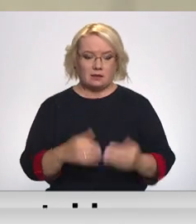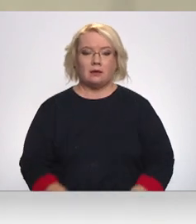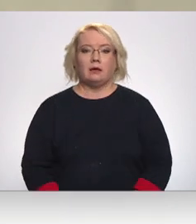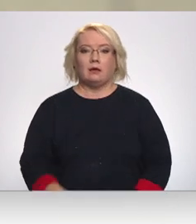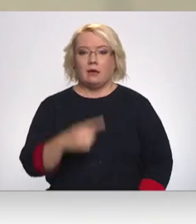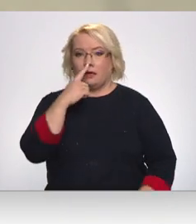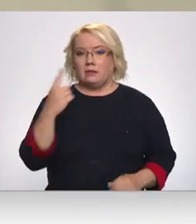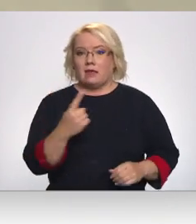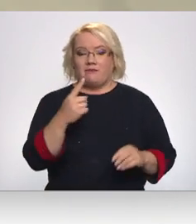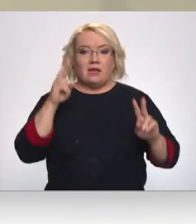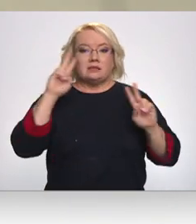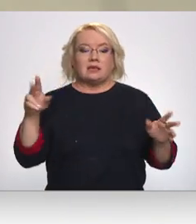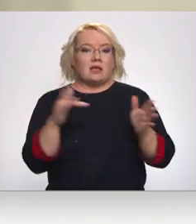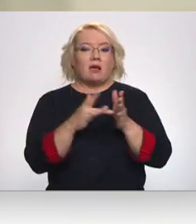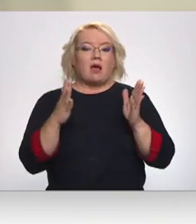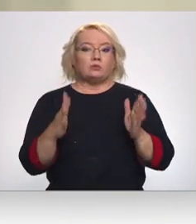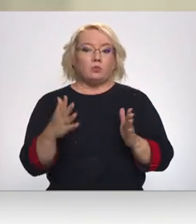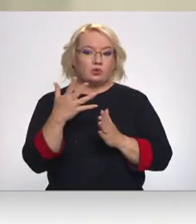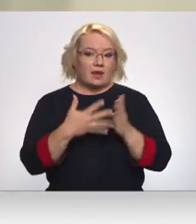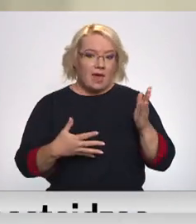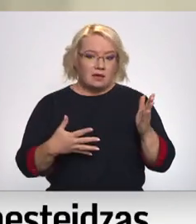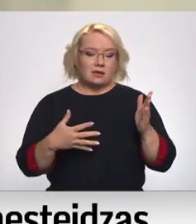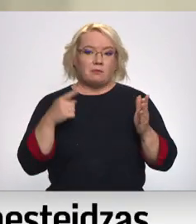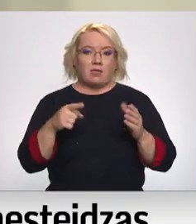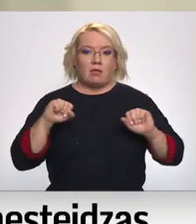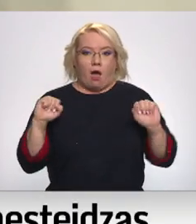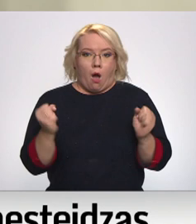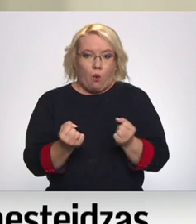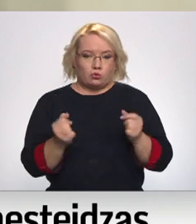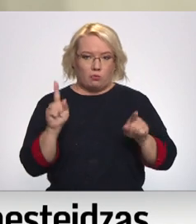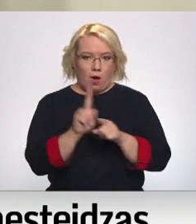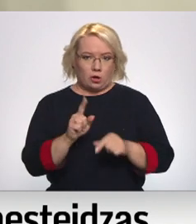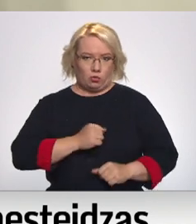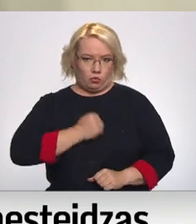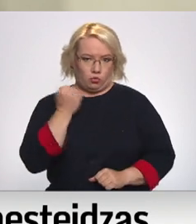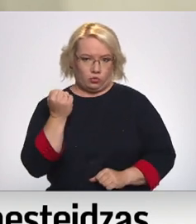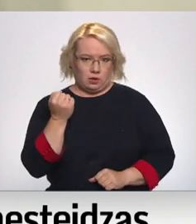nezina, kā tas būs rēķins, bet tāda augstuma arī ir. Pagrūti.